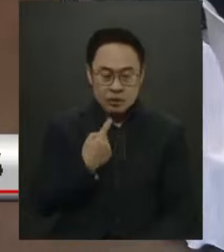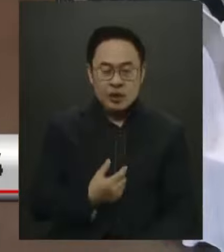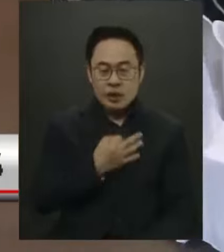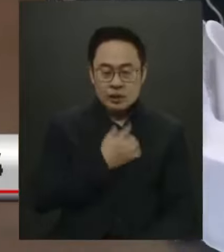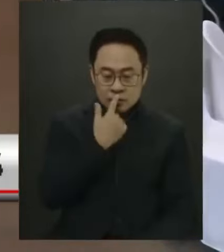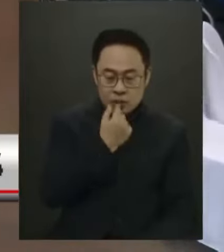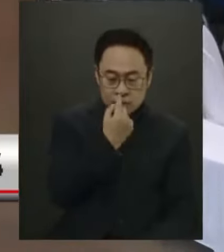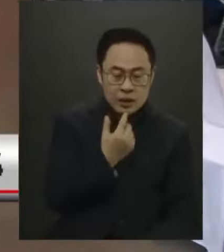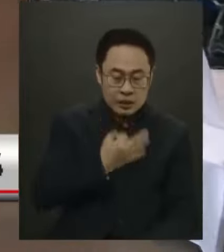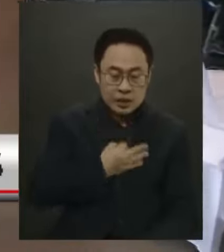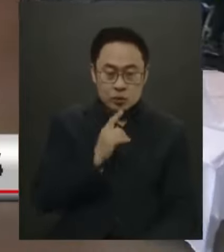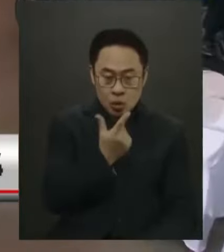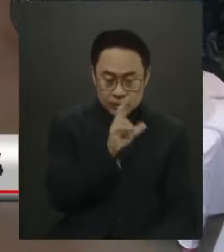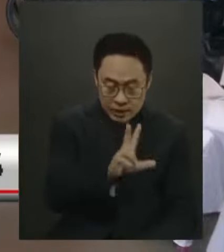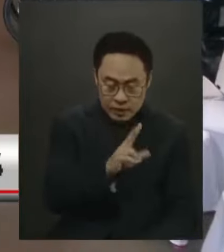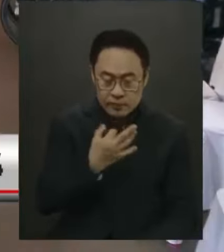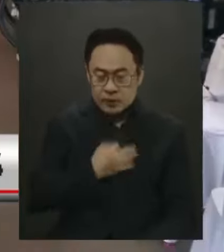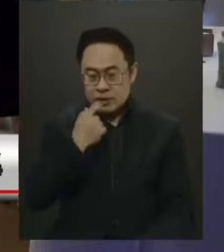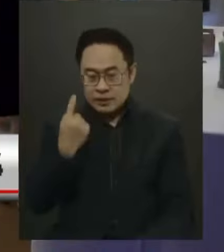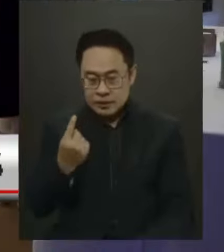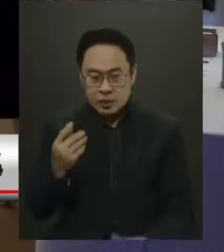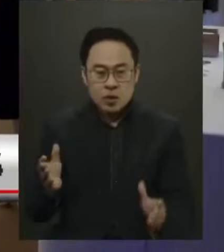แดงทีมเอเป้หญิงนะคะก็รับมากสุด